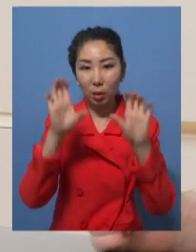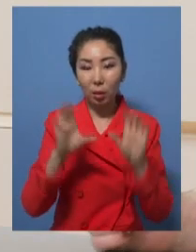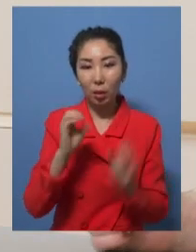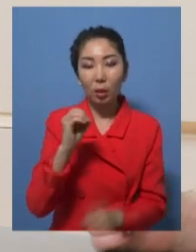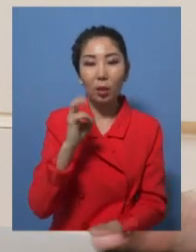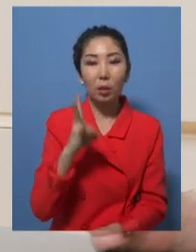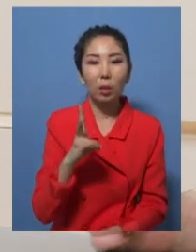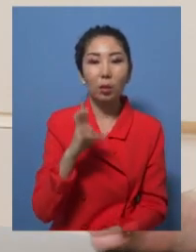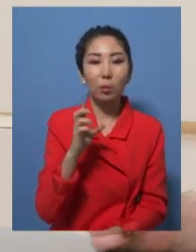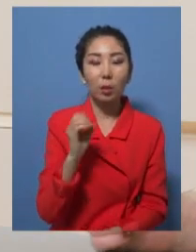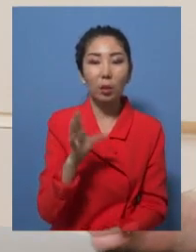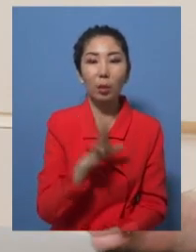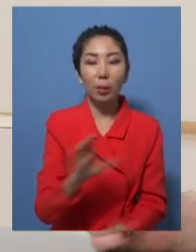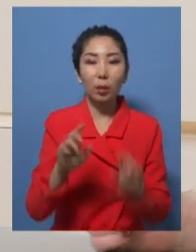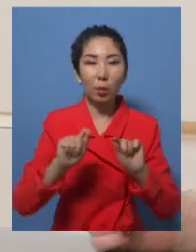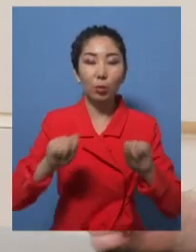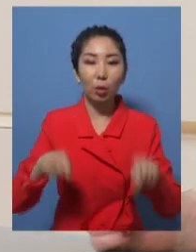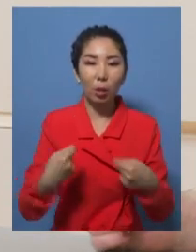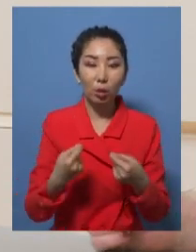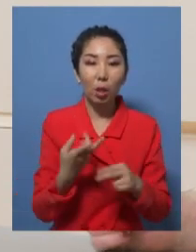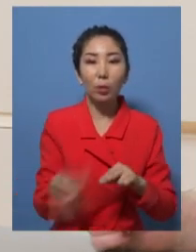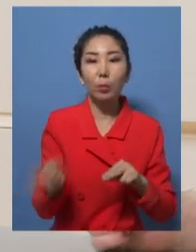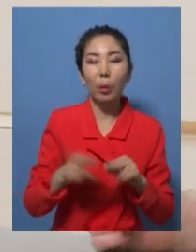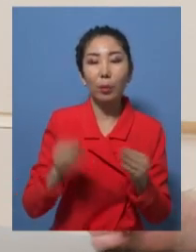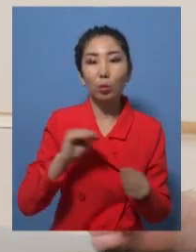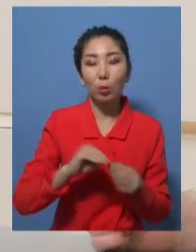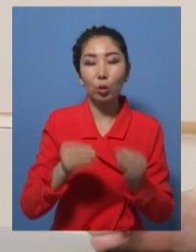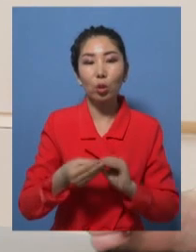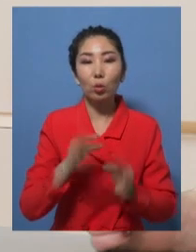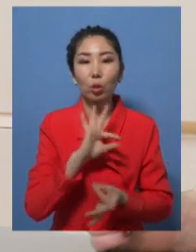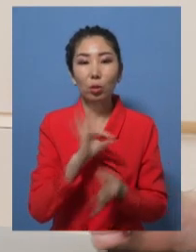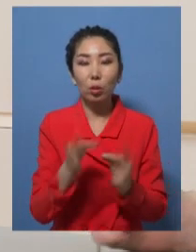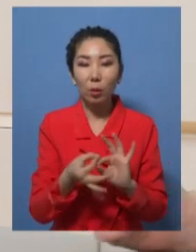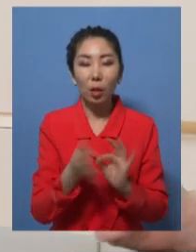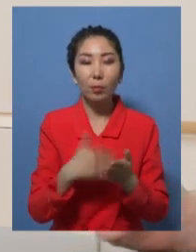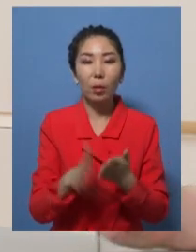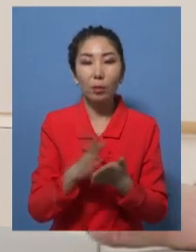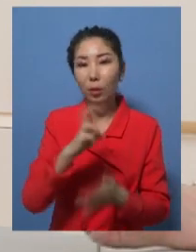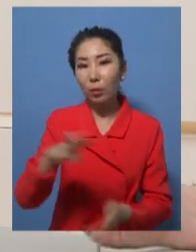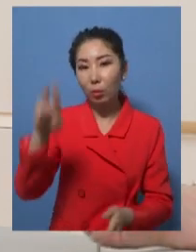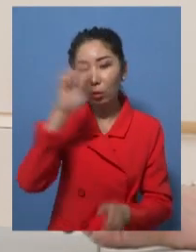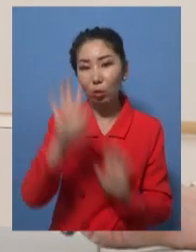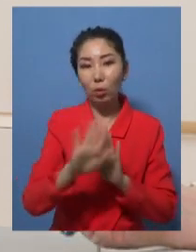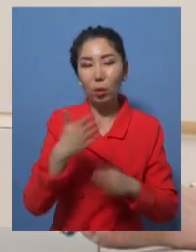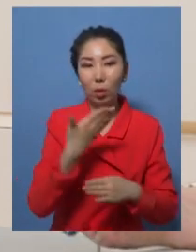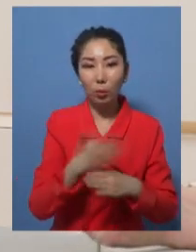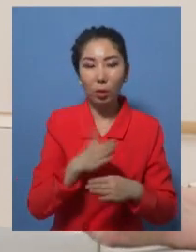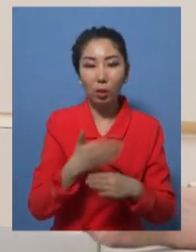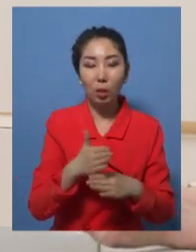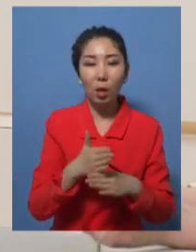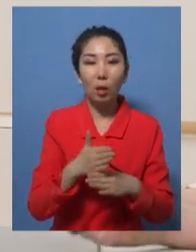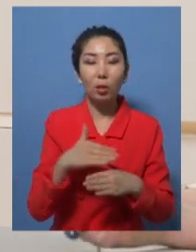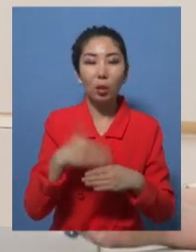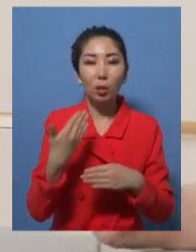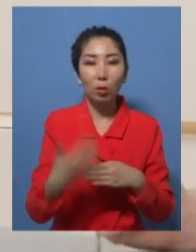үшін. Сосын мына бұл проблеманы түпкілікті шешу керек болды. Қалай шешеміз? Мемлекеттен бөлінетін субсидияның